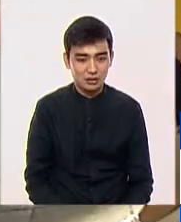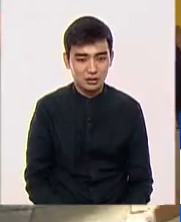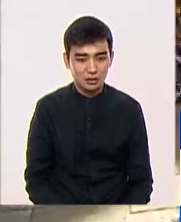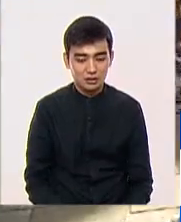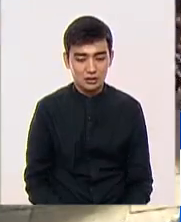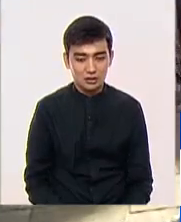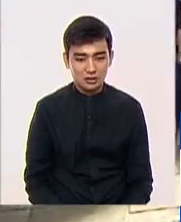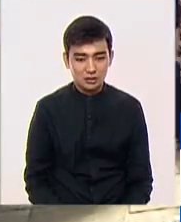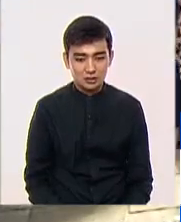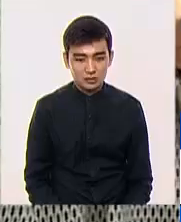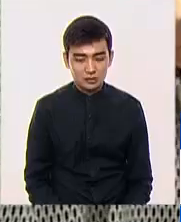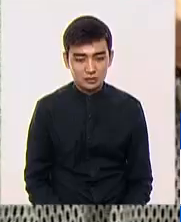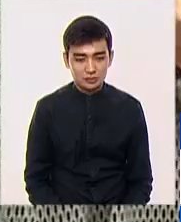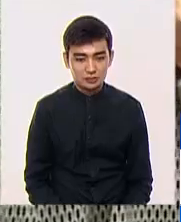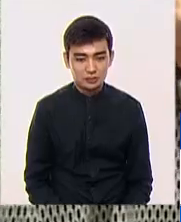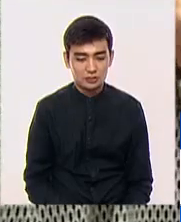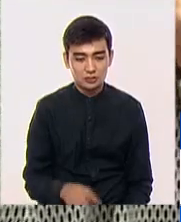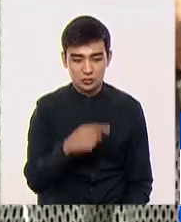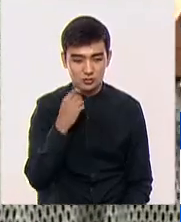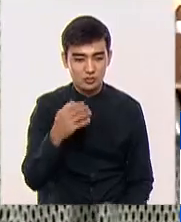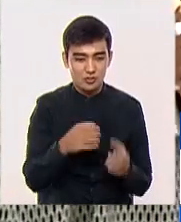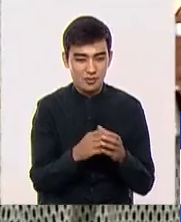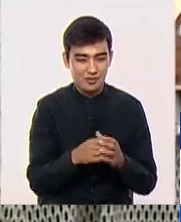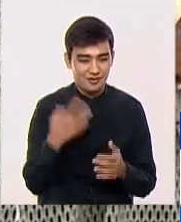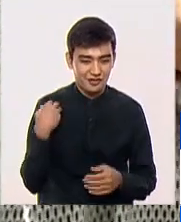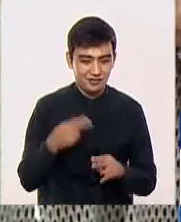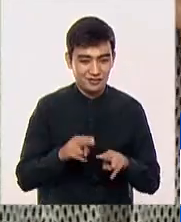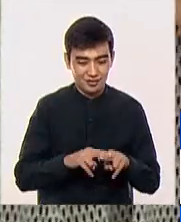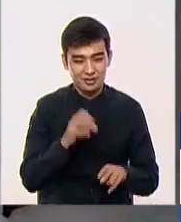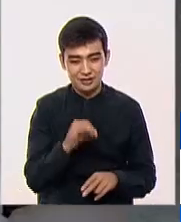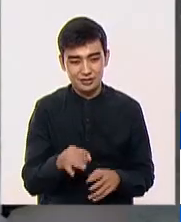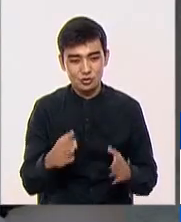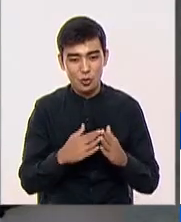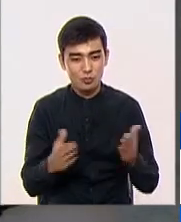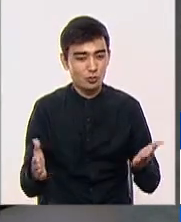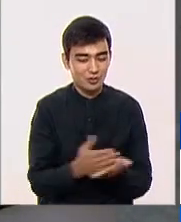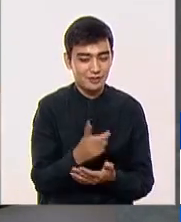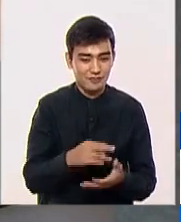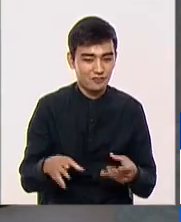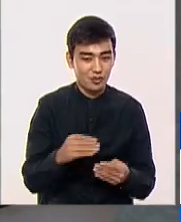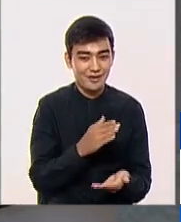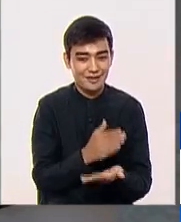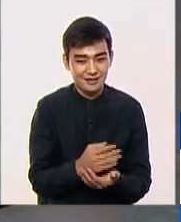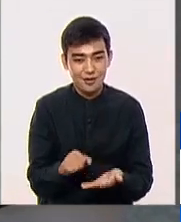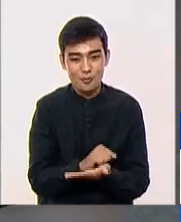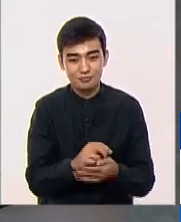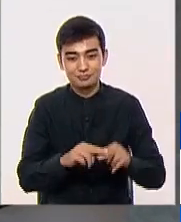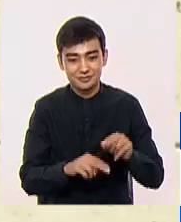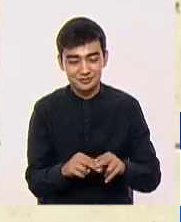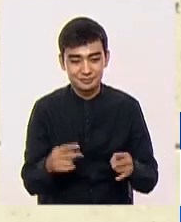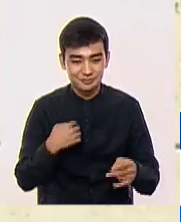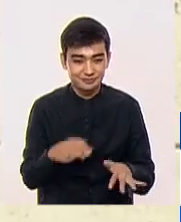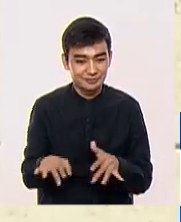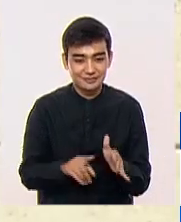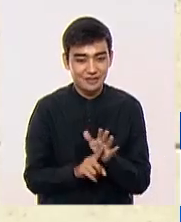без обызы начали, да? Құрылыс компания басшылығының айтуынша, үй тұрғызуға керектінің бәрін алып, құрылысты бастаған сәтте құжаттарды да реттеуге